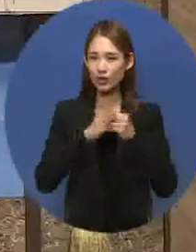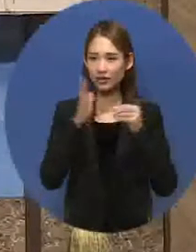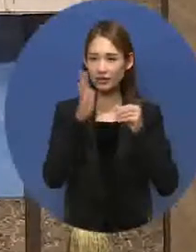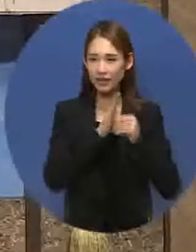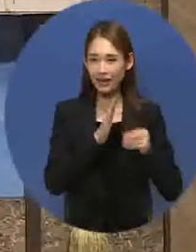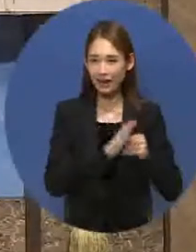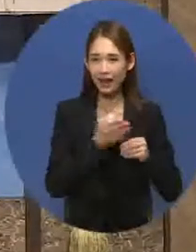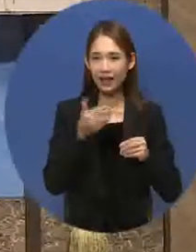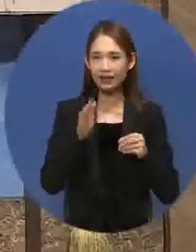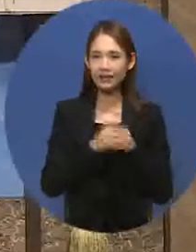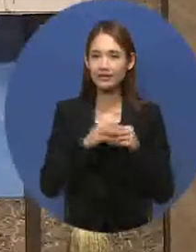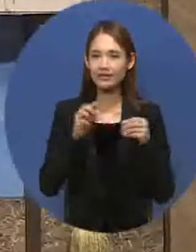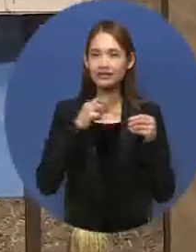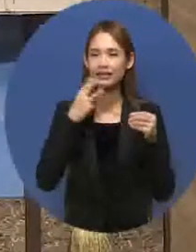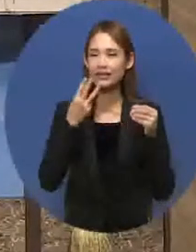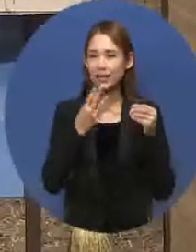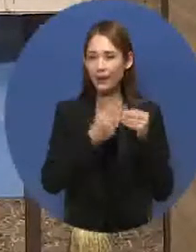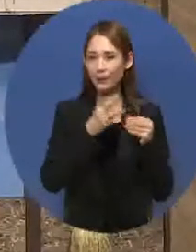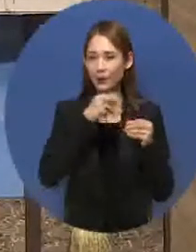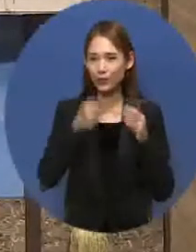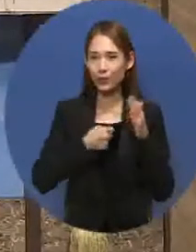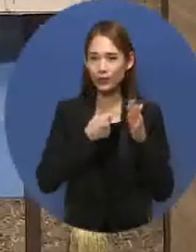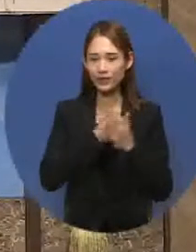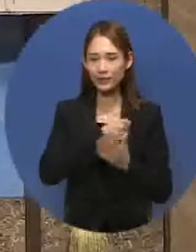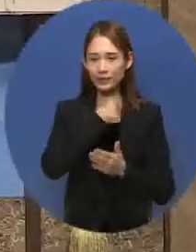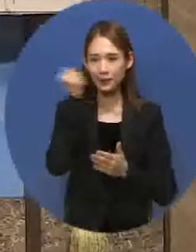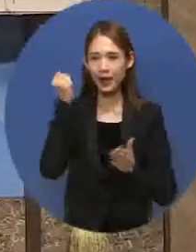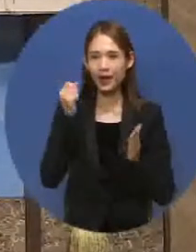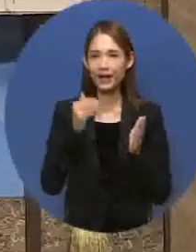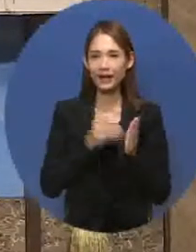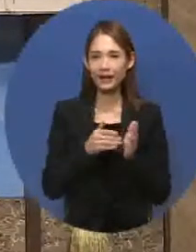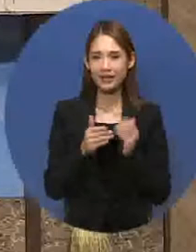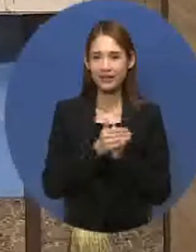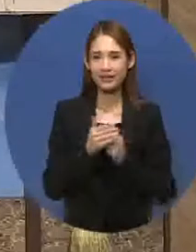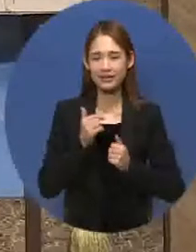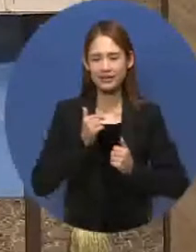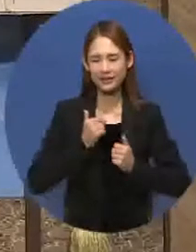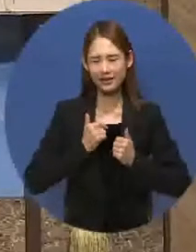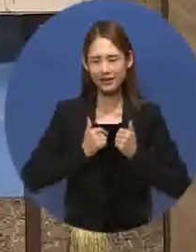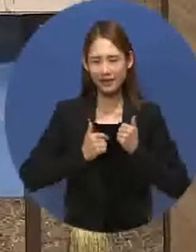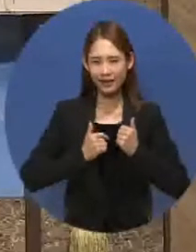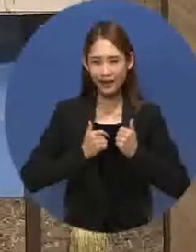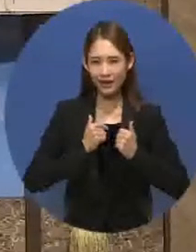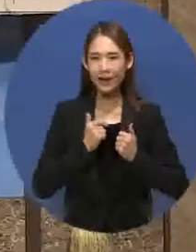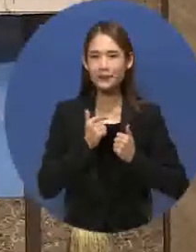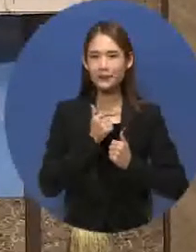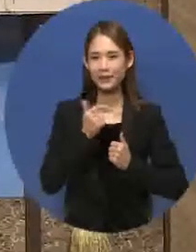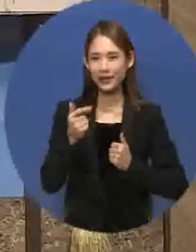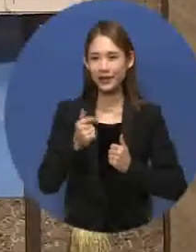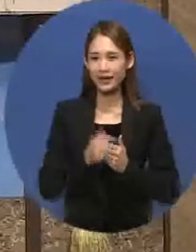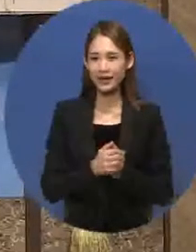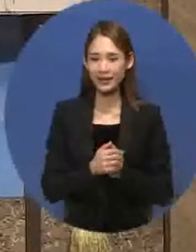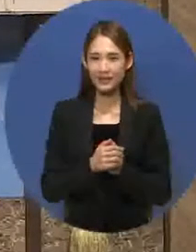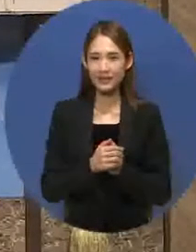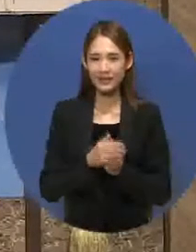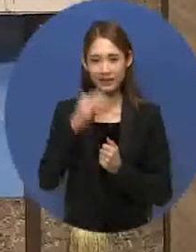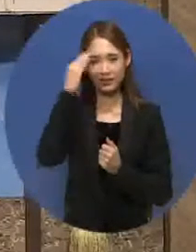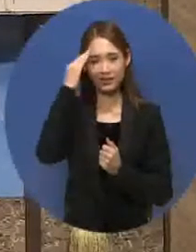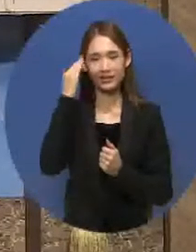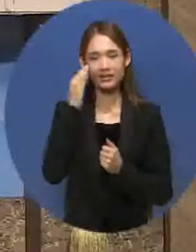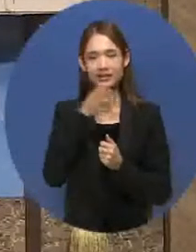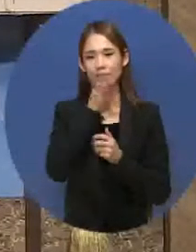번째 도전회가 당선이 됐기 때문에 아주 기쁘게 할 양이 없습니다. 그러나 우리나라